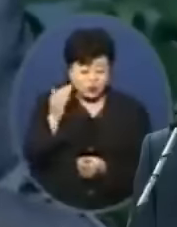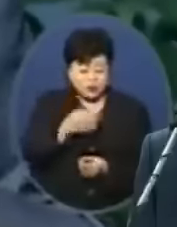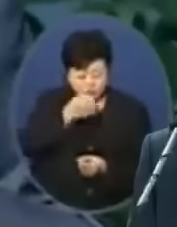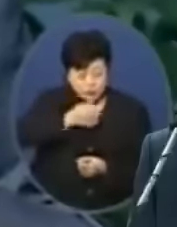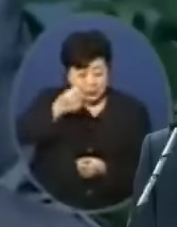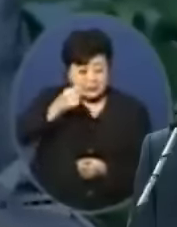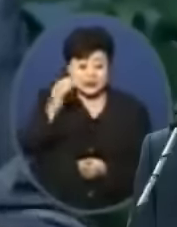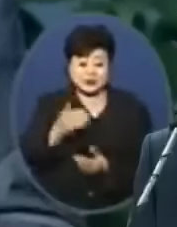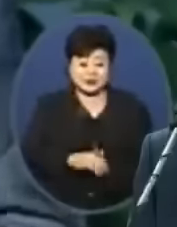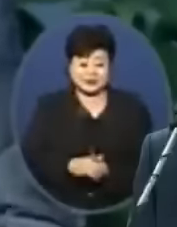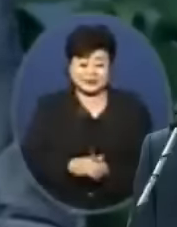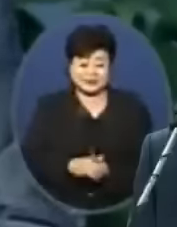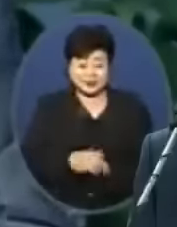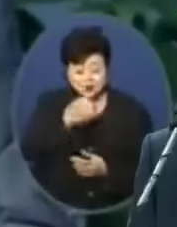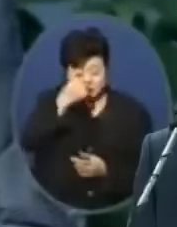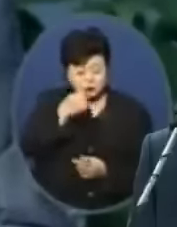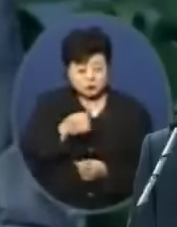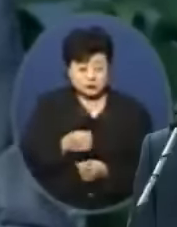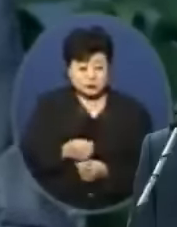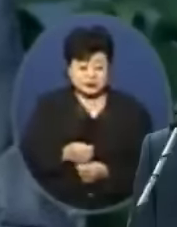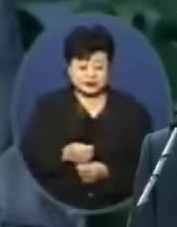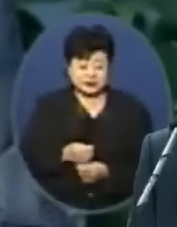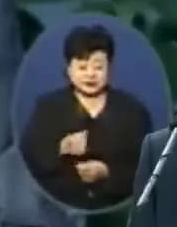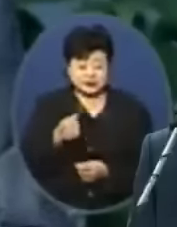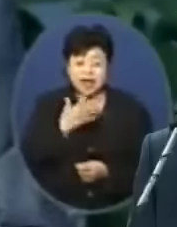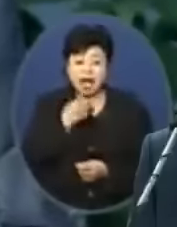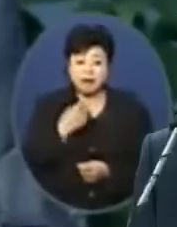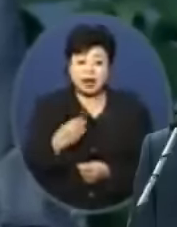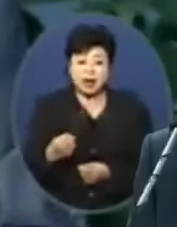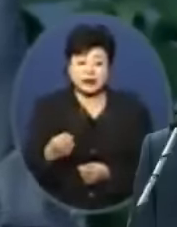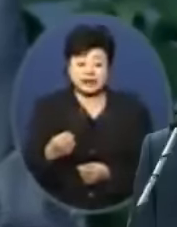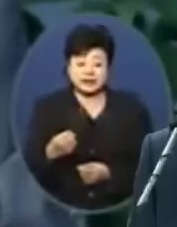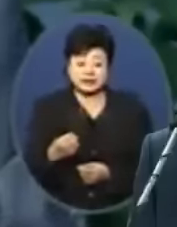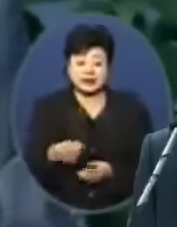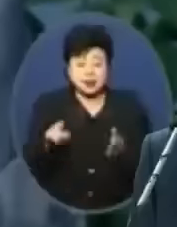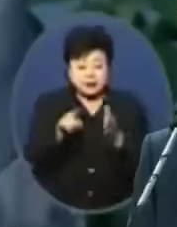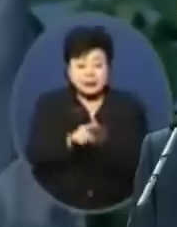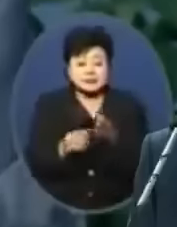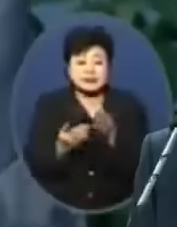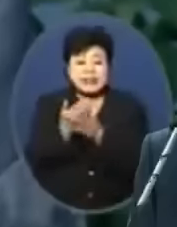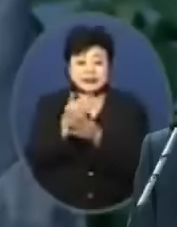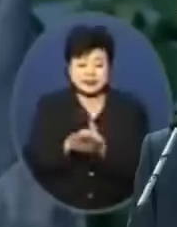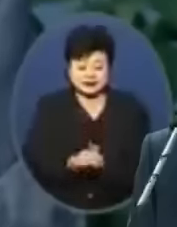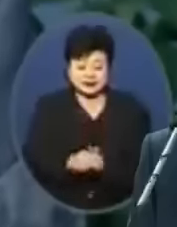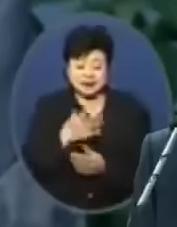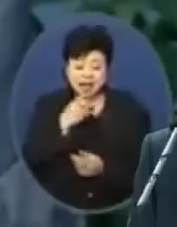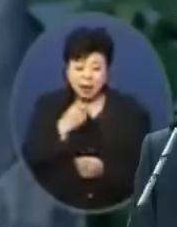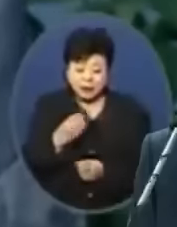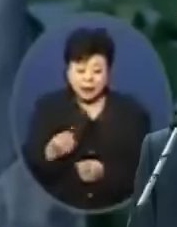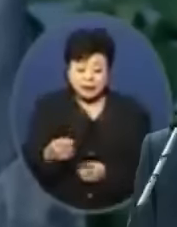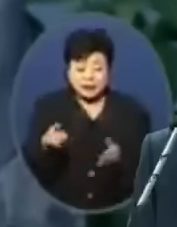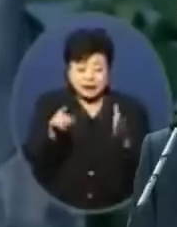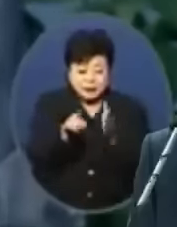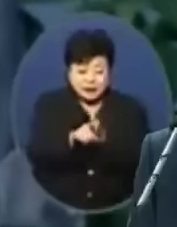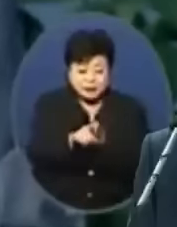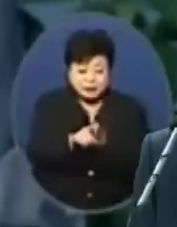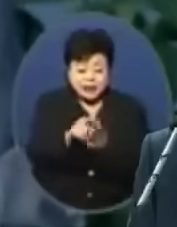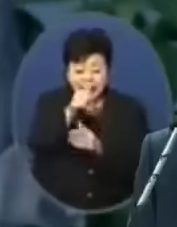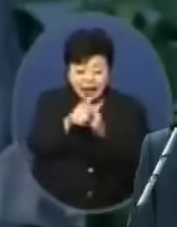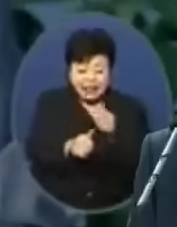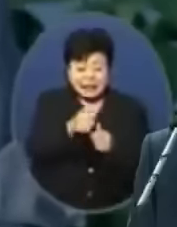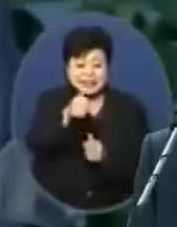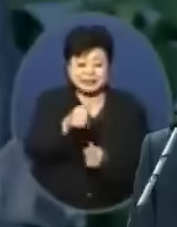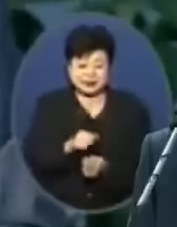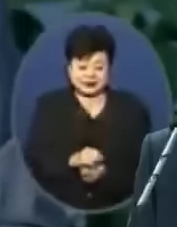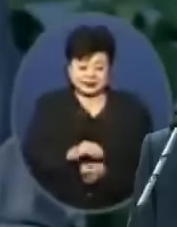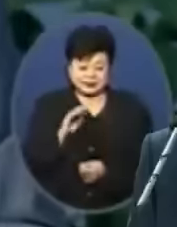꾸게 된 것입니다. 꿈을 꾸자 아브라함은 믿음이 생겨났습니다. 아브라함이 믿음에 하나님이